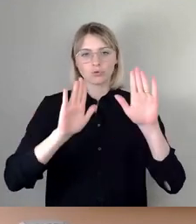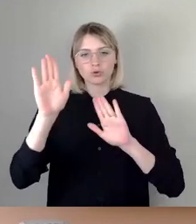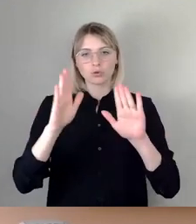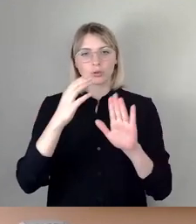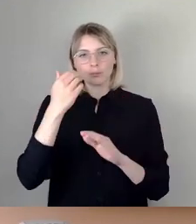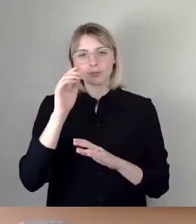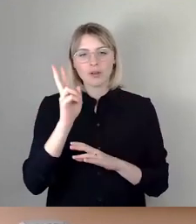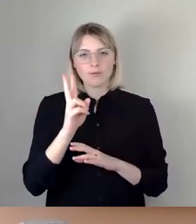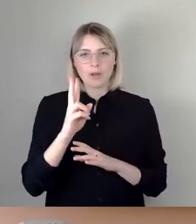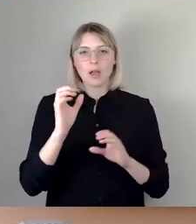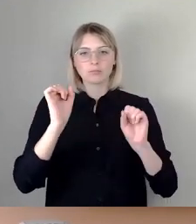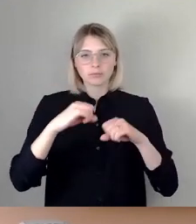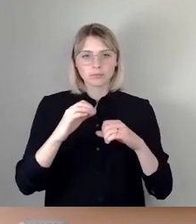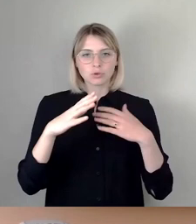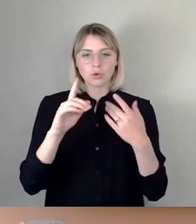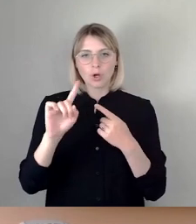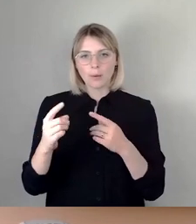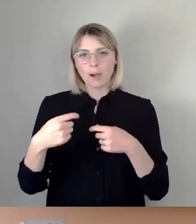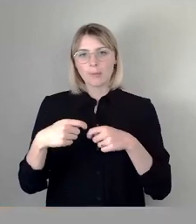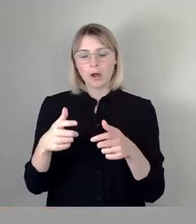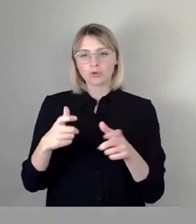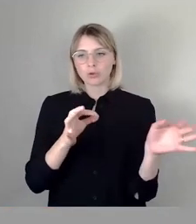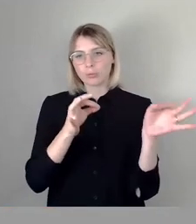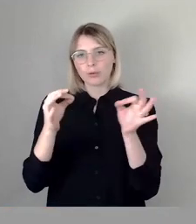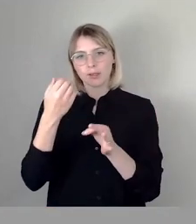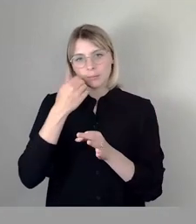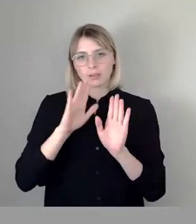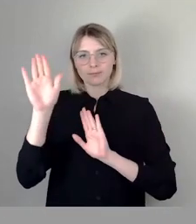den Bauausschuss überwiesen wird, den bitte ich um das Stimmzeichen.